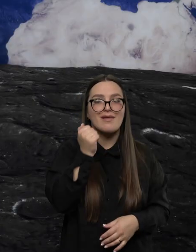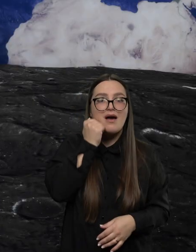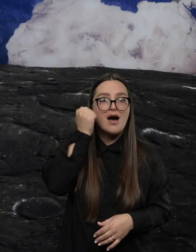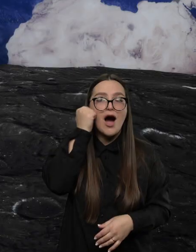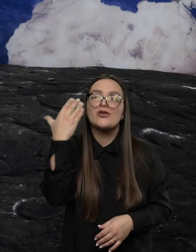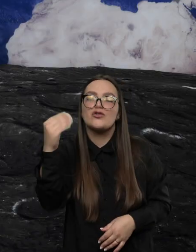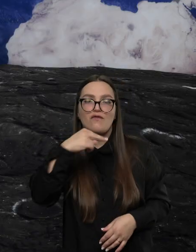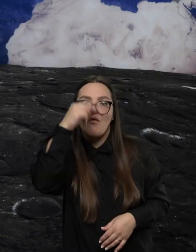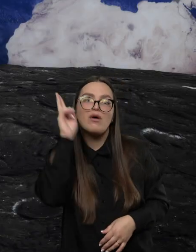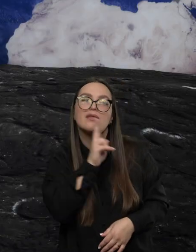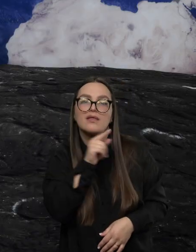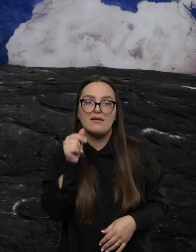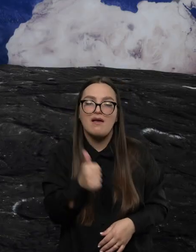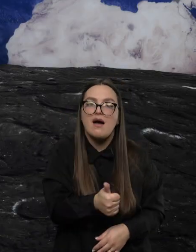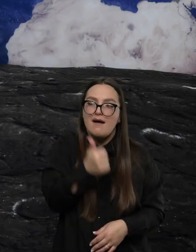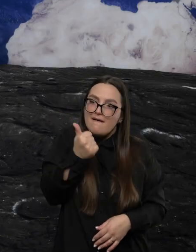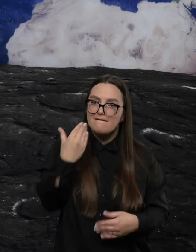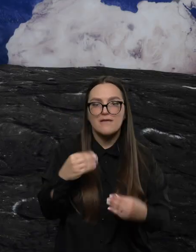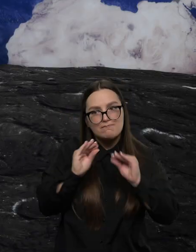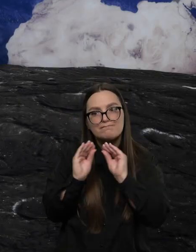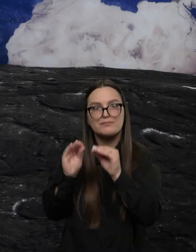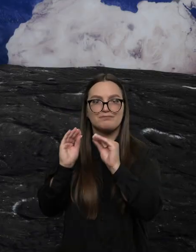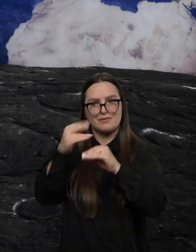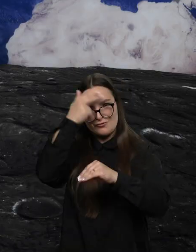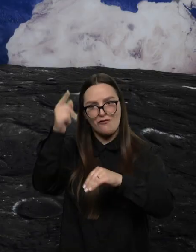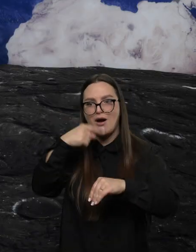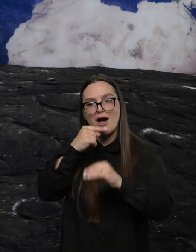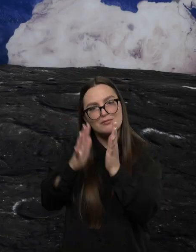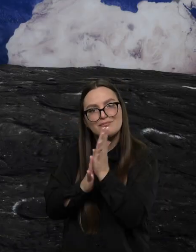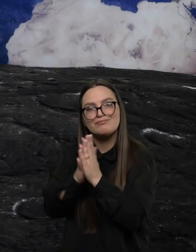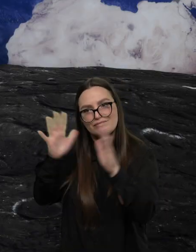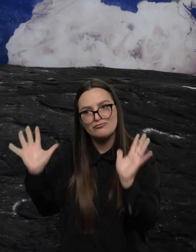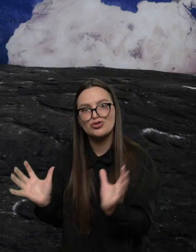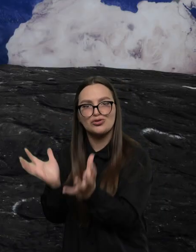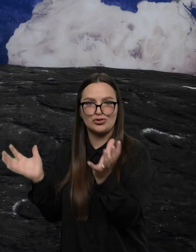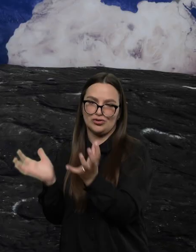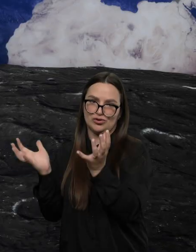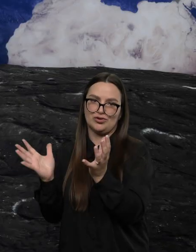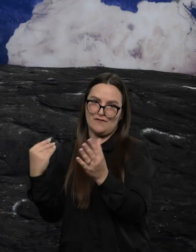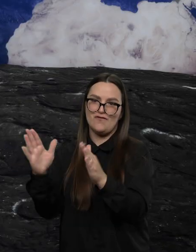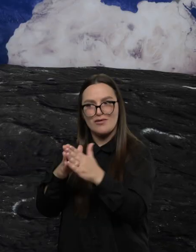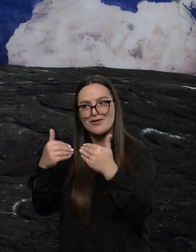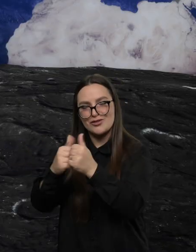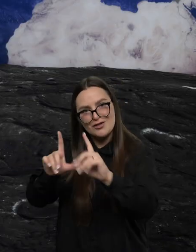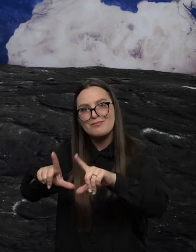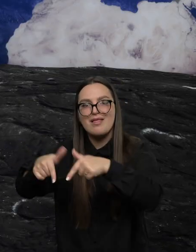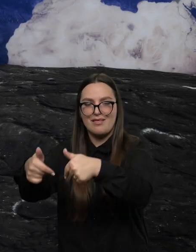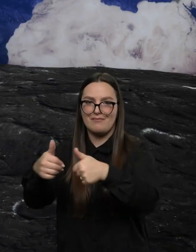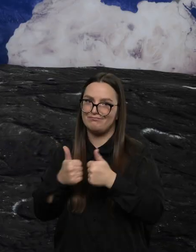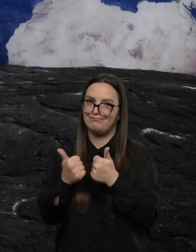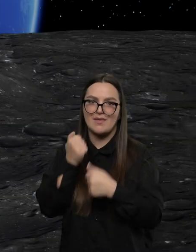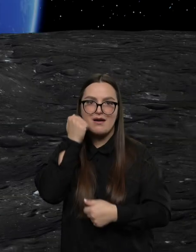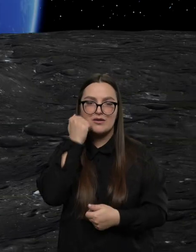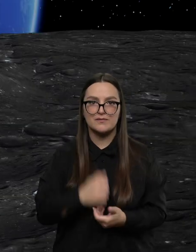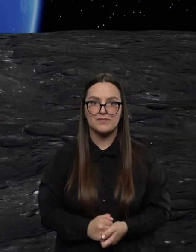labai dėkingi jūsų tėveliui, kad tokį gražų paveldą perdavė ir jūsų visai broliams, seserims ir jūsų